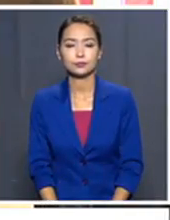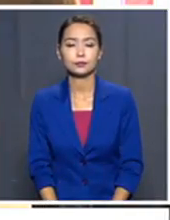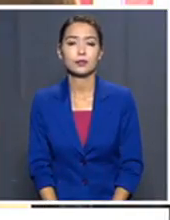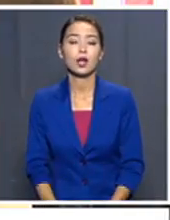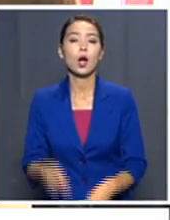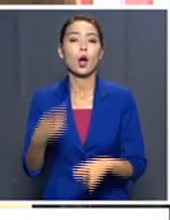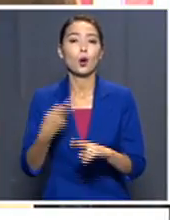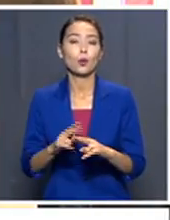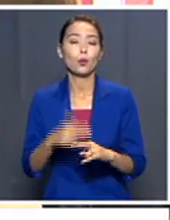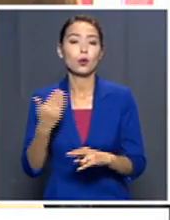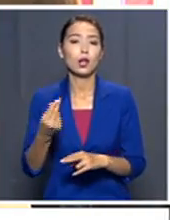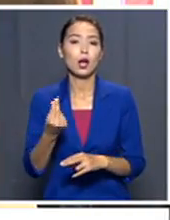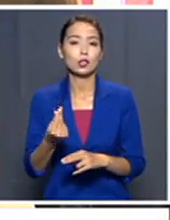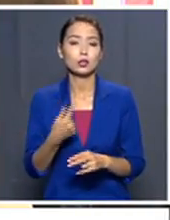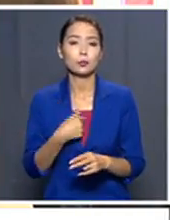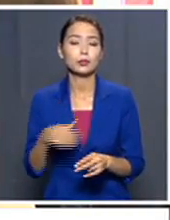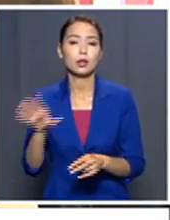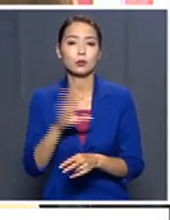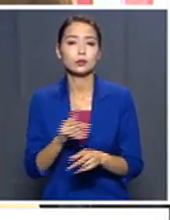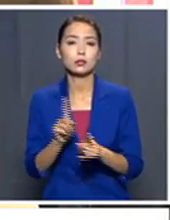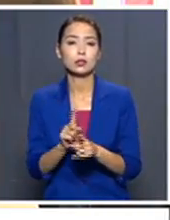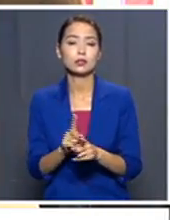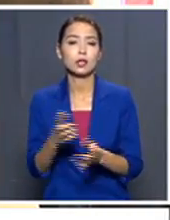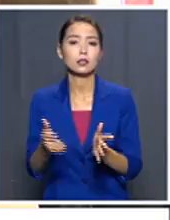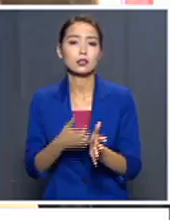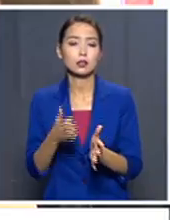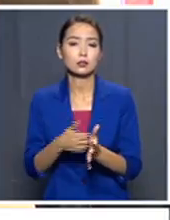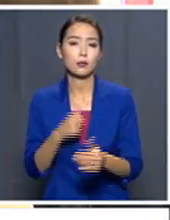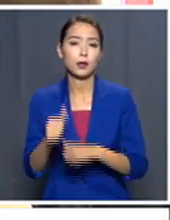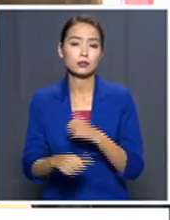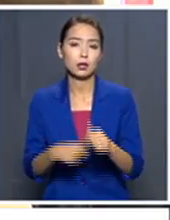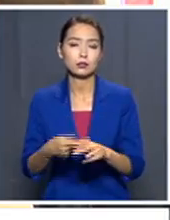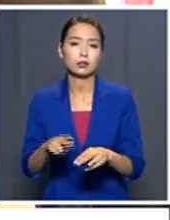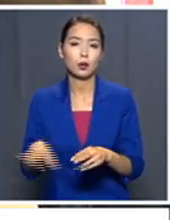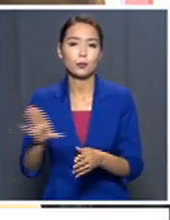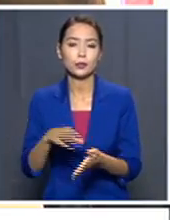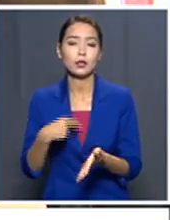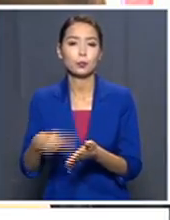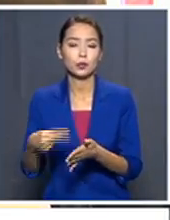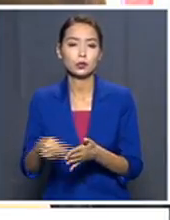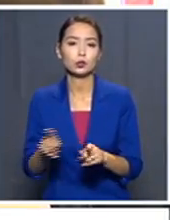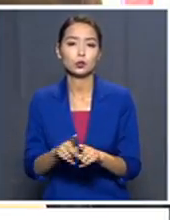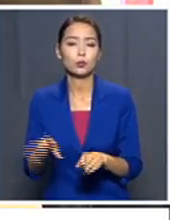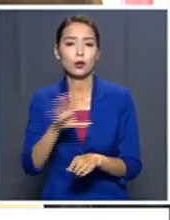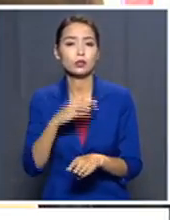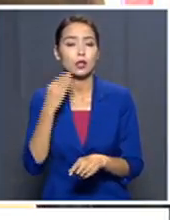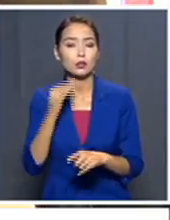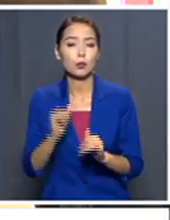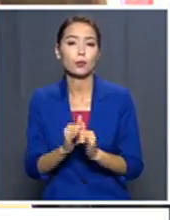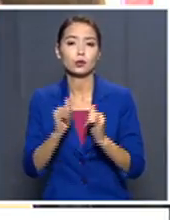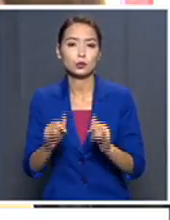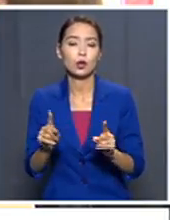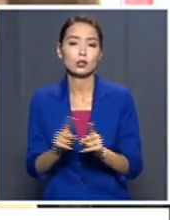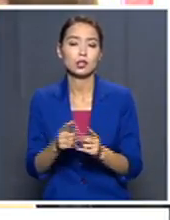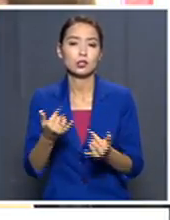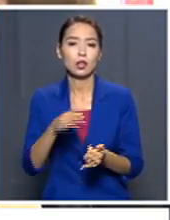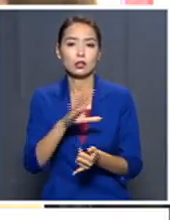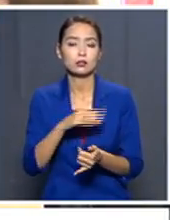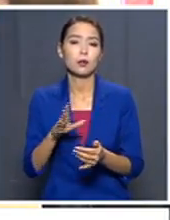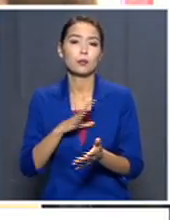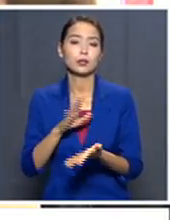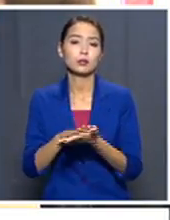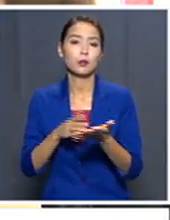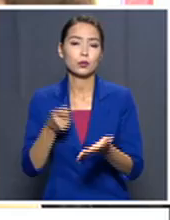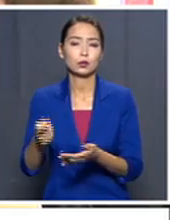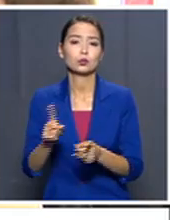Ол ақшаға біз қазір қосымша жабдықтарды сатып алдық. Әкімшілік кәсібіміздің көлемін арттыру үшін арнайы жер бөлетін болды. Егер үлкен